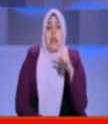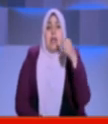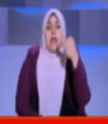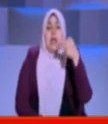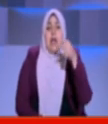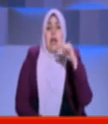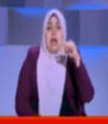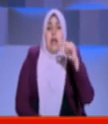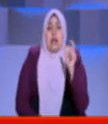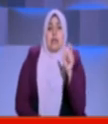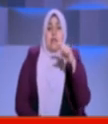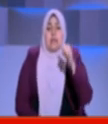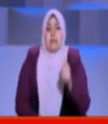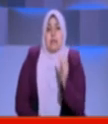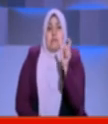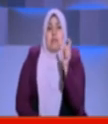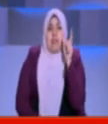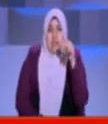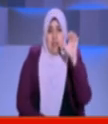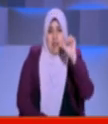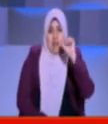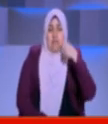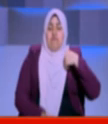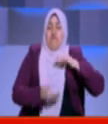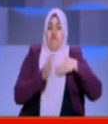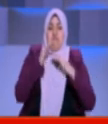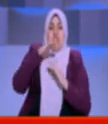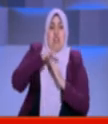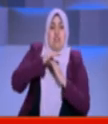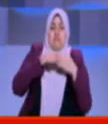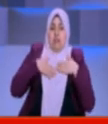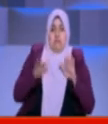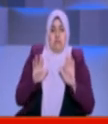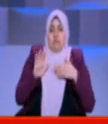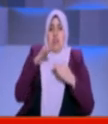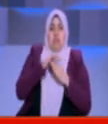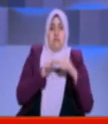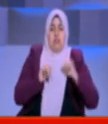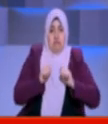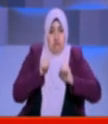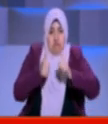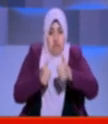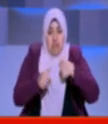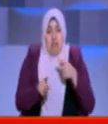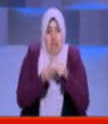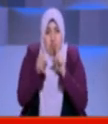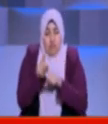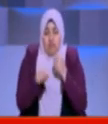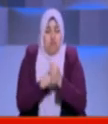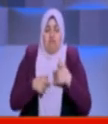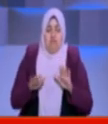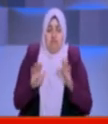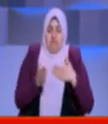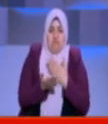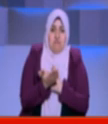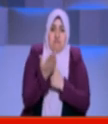اعتذر عن تكليفه بتشكيل الحكومة وأرسل لنا رسالة رسمية بهذا الصدد،